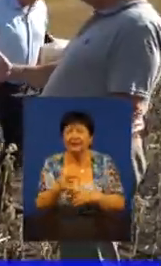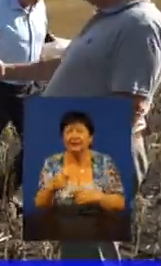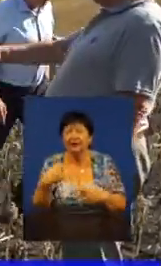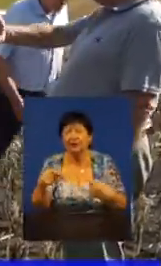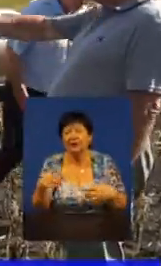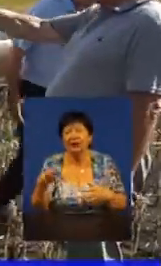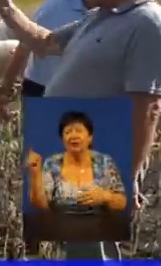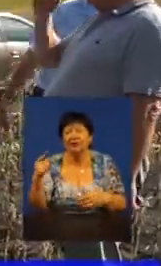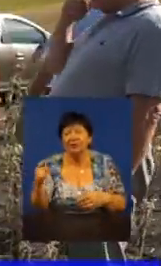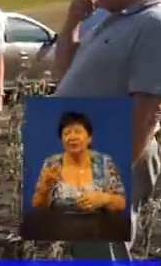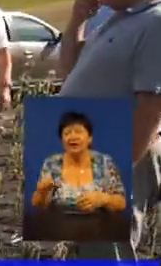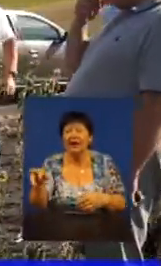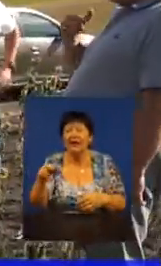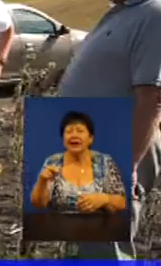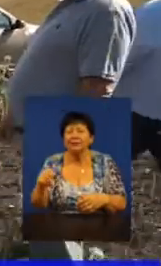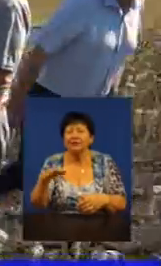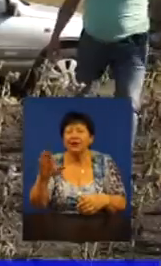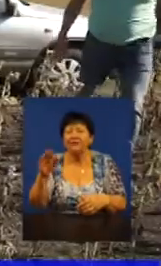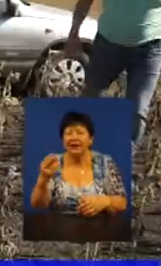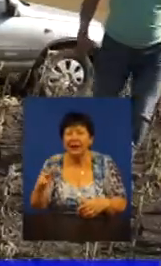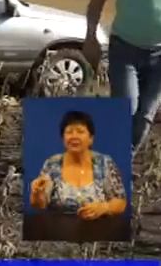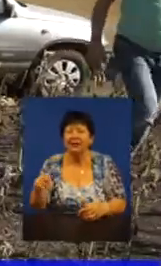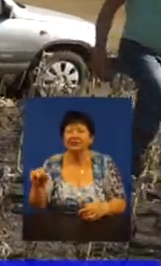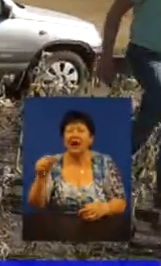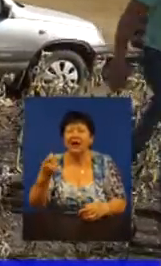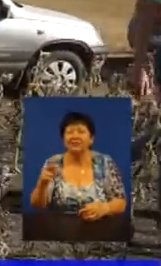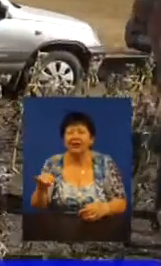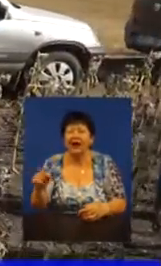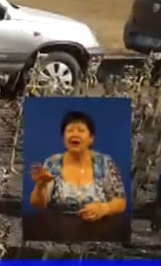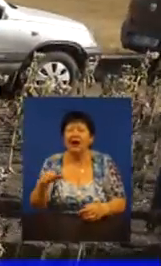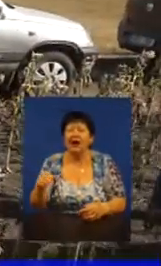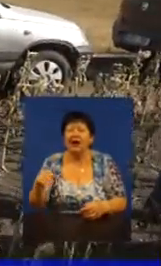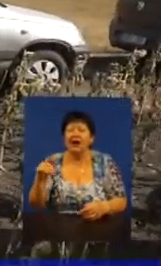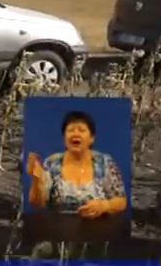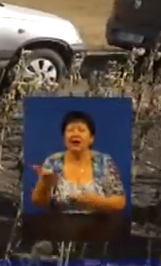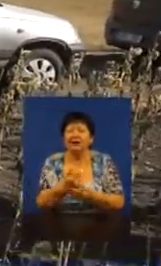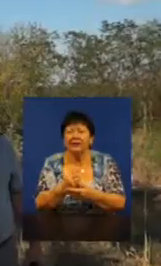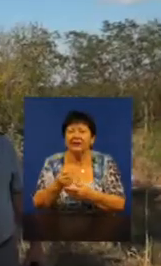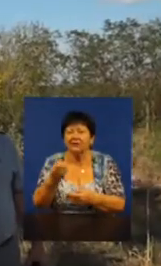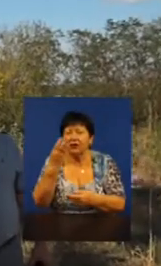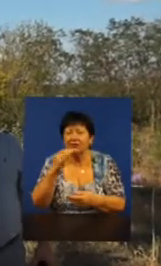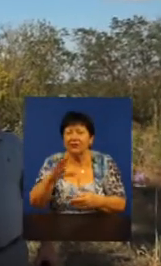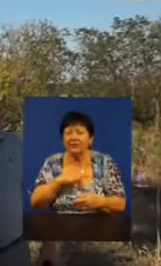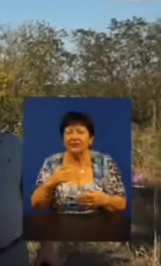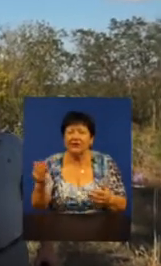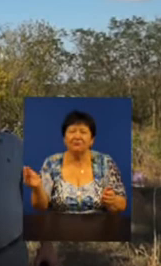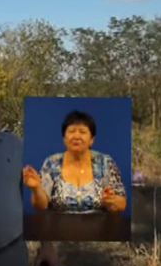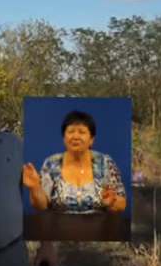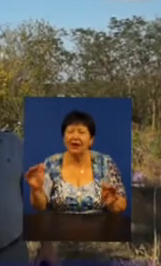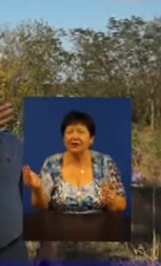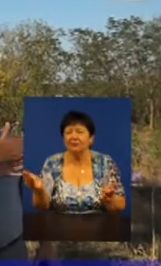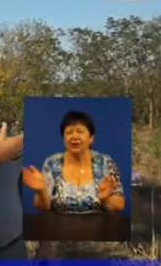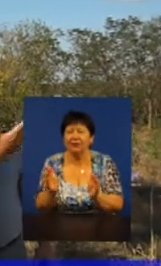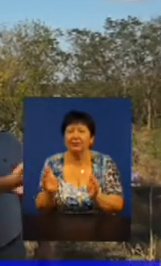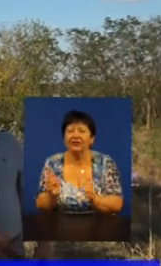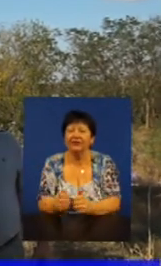gospodării, precum localitățile Ialpujeni, Valea Perjei și Albina, roada de floarea soarelui va fi și mai mică. Păi după